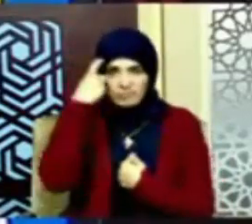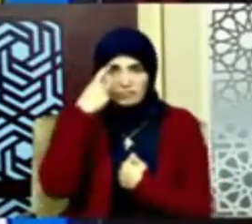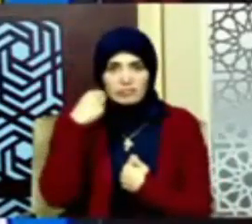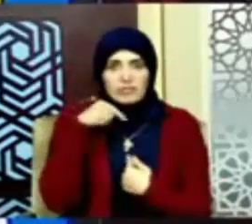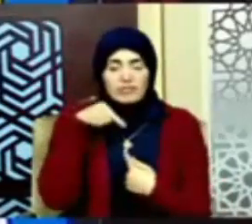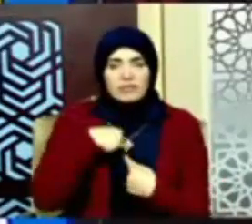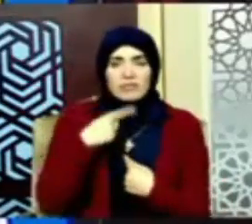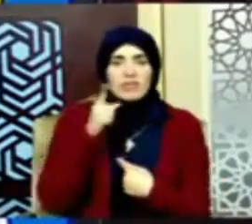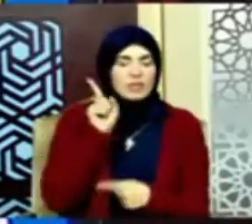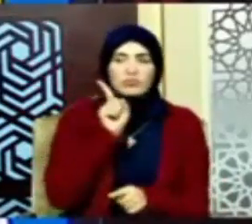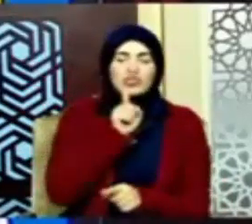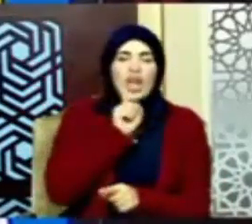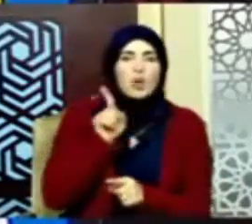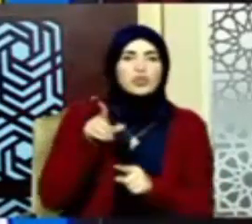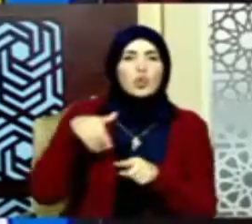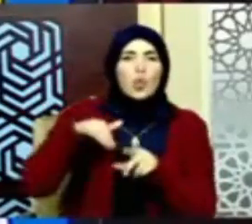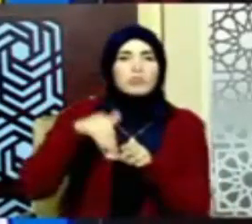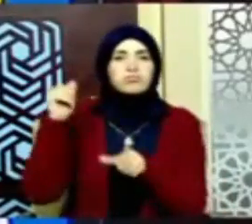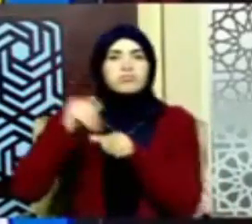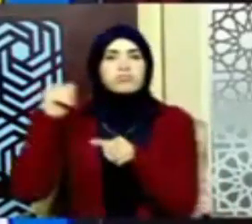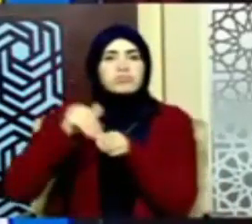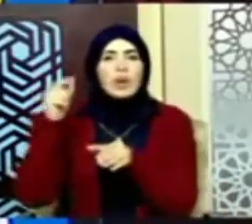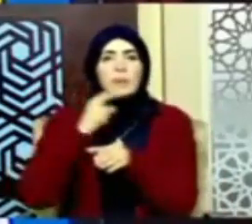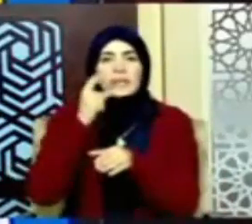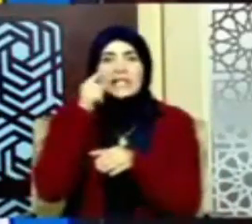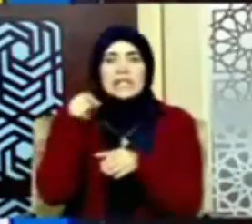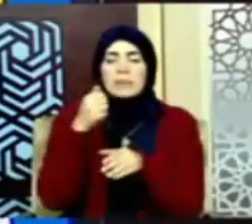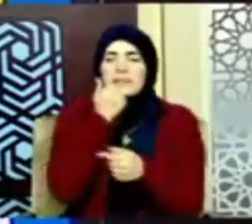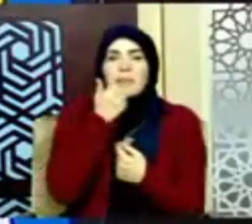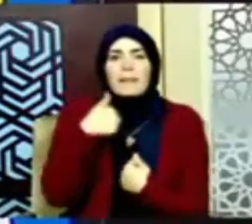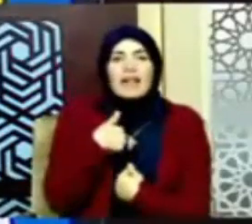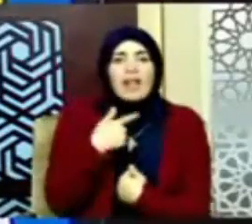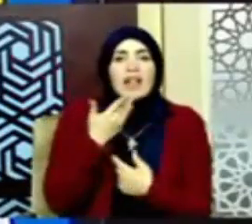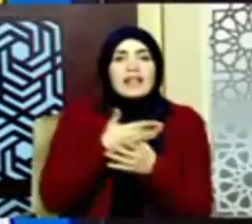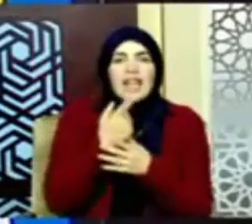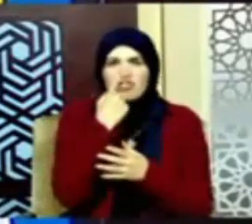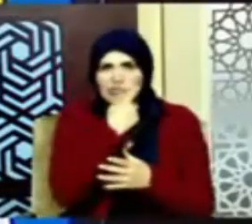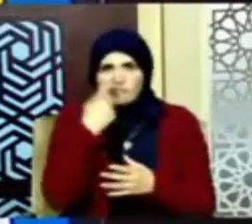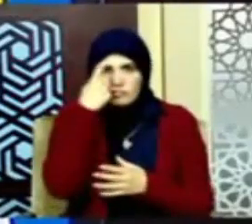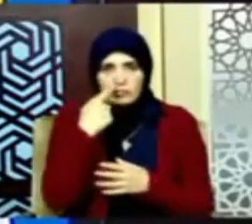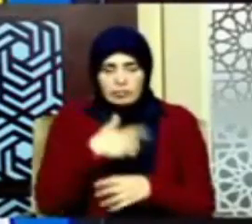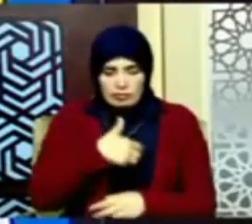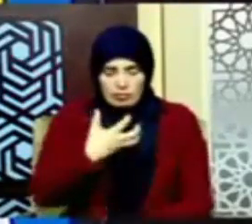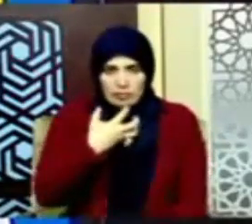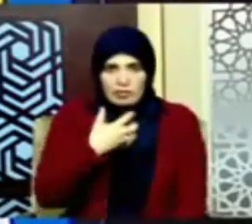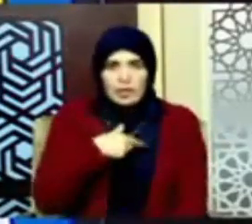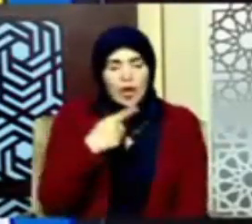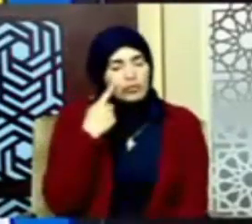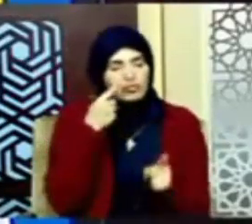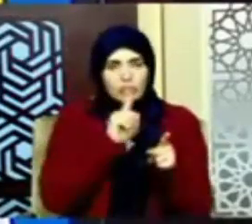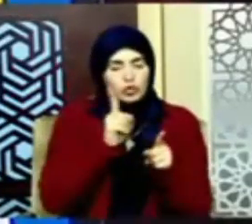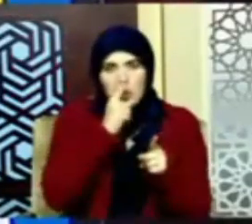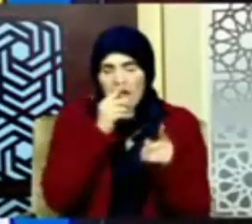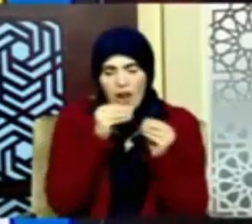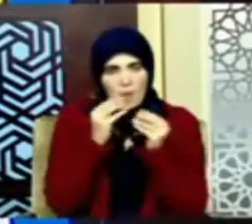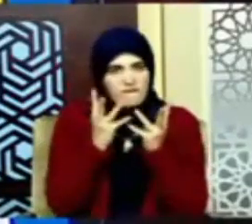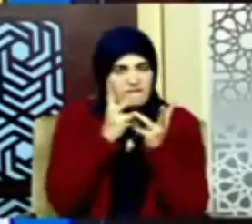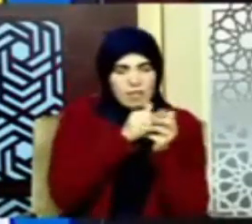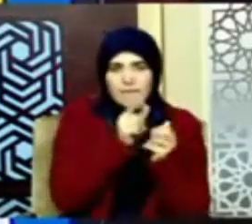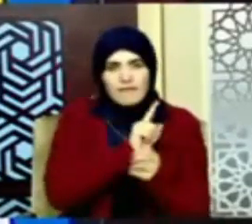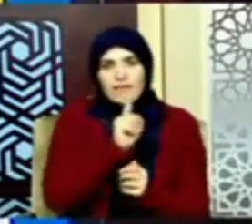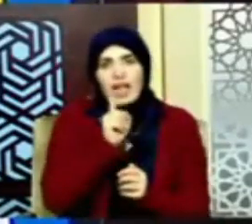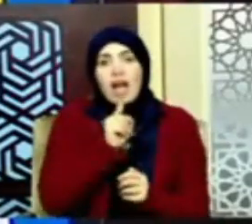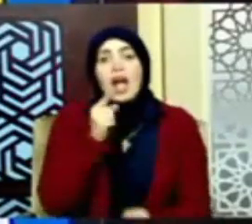وفظاظته. فالمسلم سهل هين لين يألف ويؤلف، والكافر فظ غليظ لا يألف ولا يؤلف.